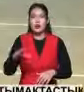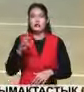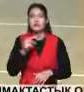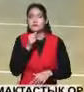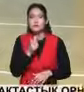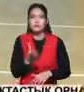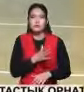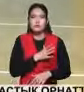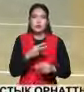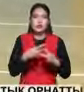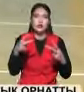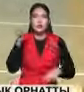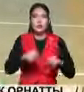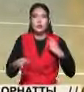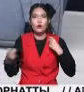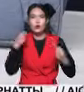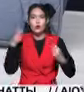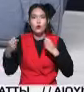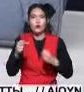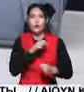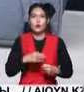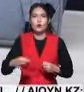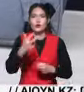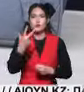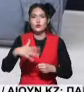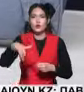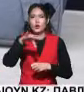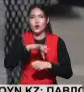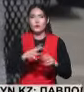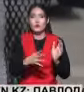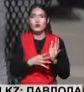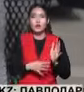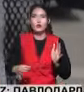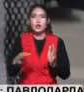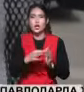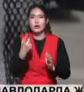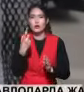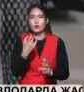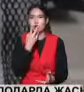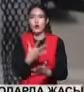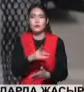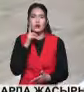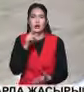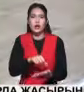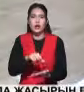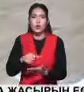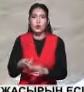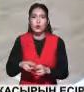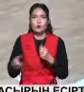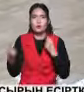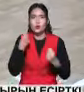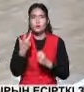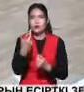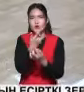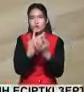болды. Тең мүмкіндіктер спорт фестиваліне облыстың 3 қаласынан және 9 ауданынан 100-ге жуық жасөспірім қатысты. Олар спорттың 3